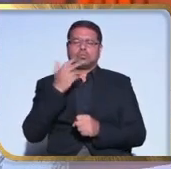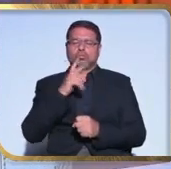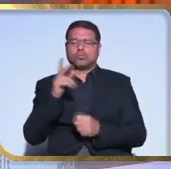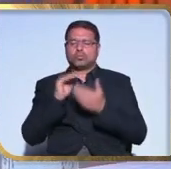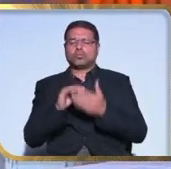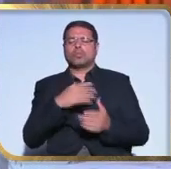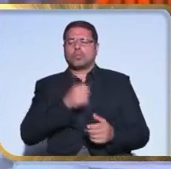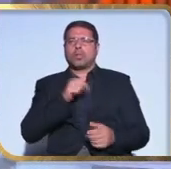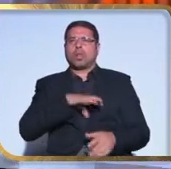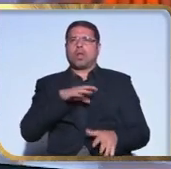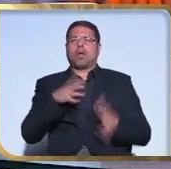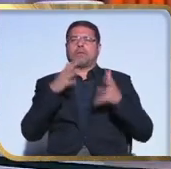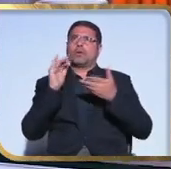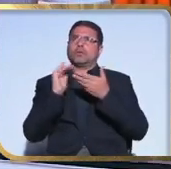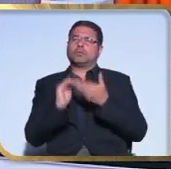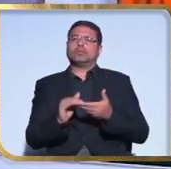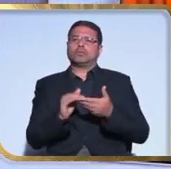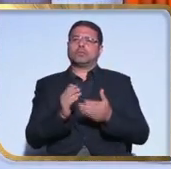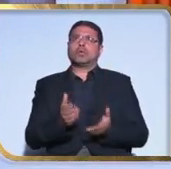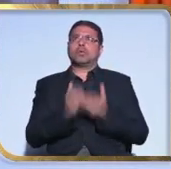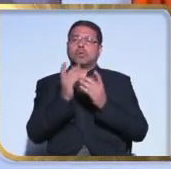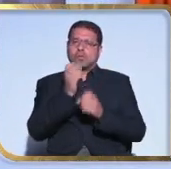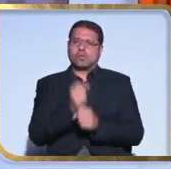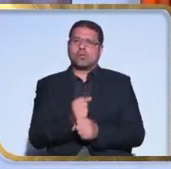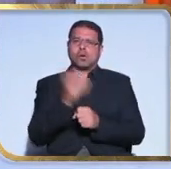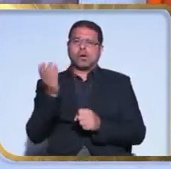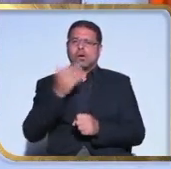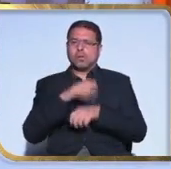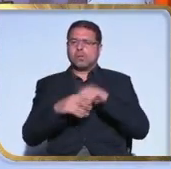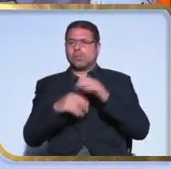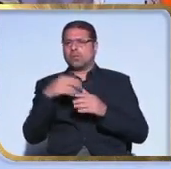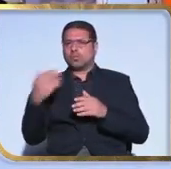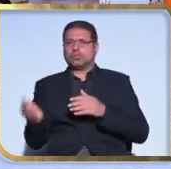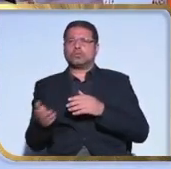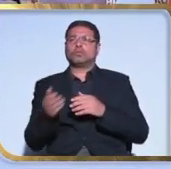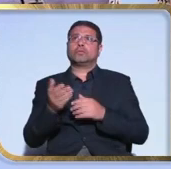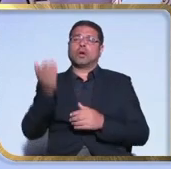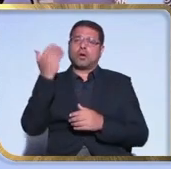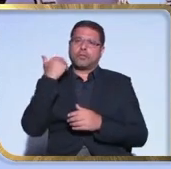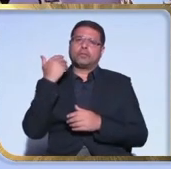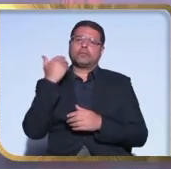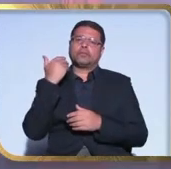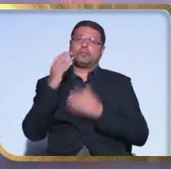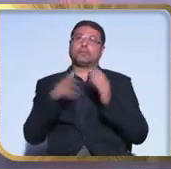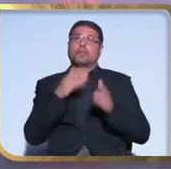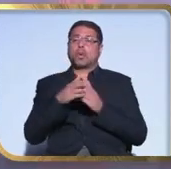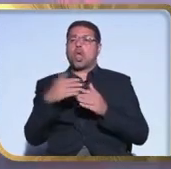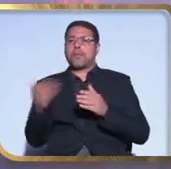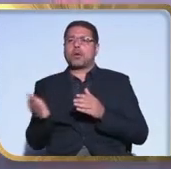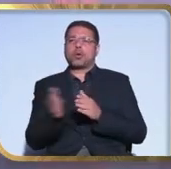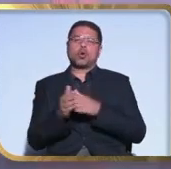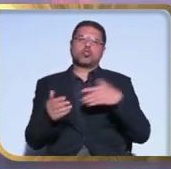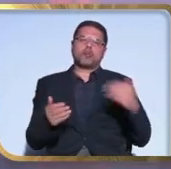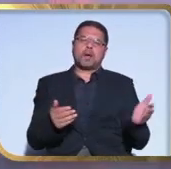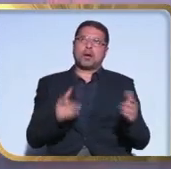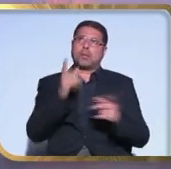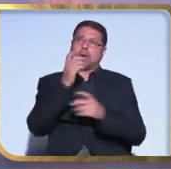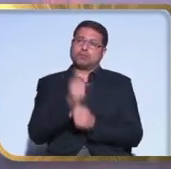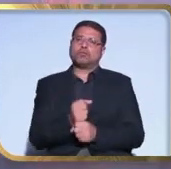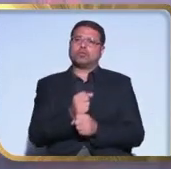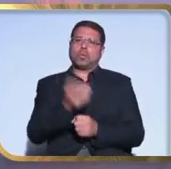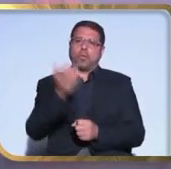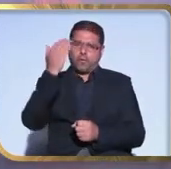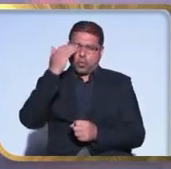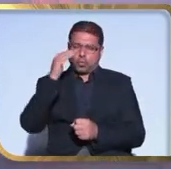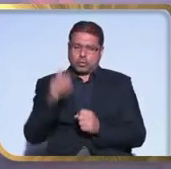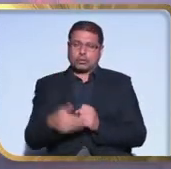وامن روعاتنا اللهم احفظنا من بين ايدينا ومن خلف فنا وعن يميننا وعن شمالنا ومن